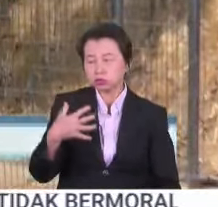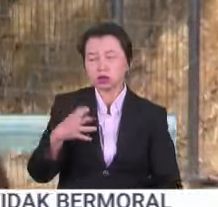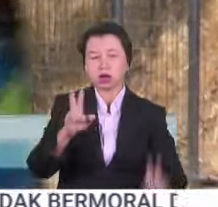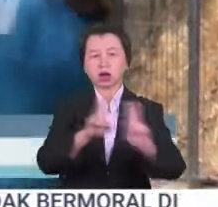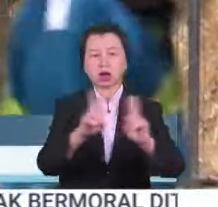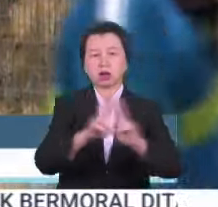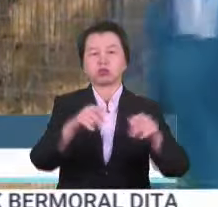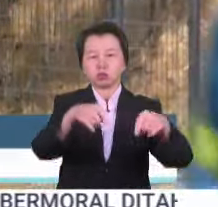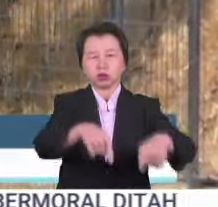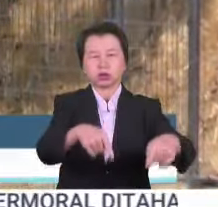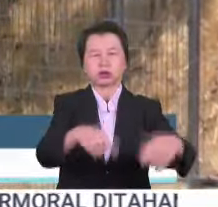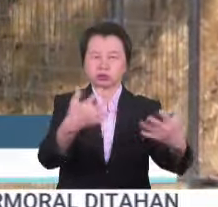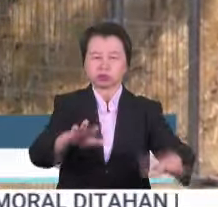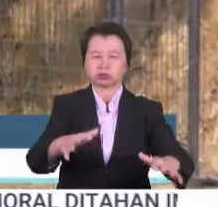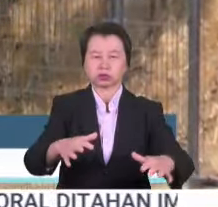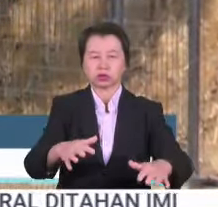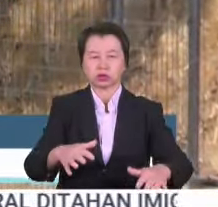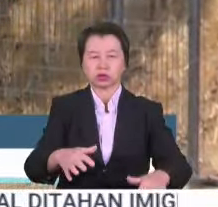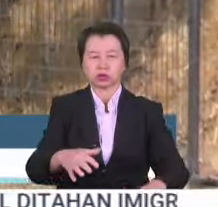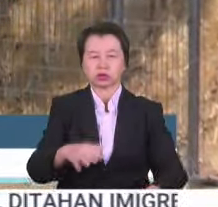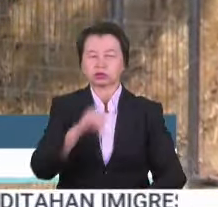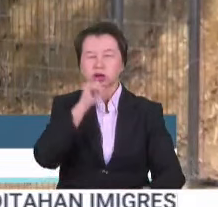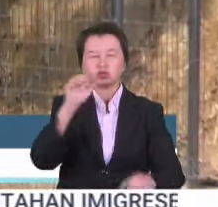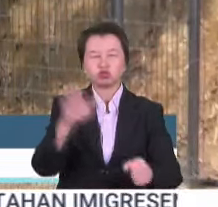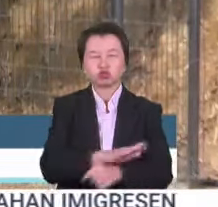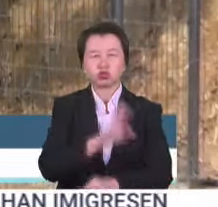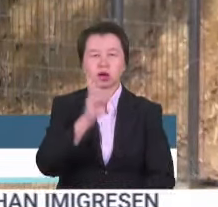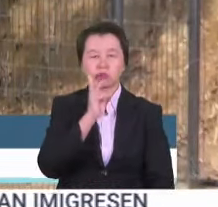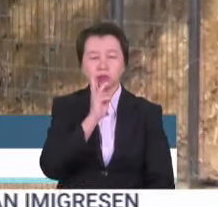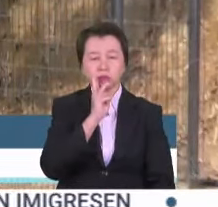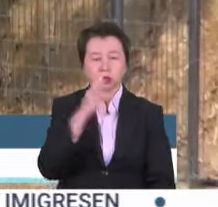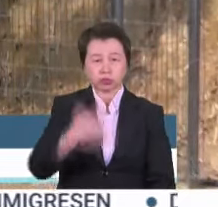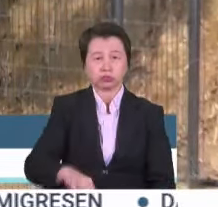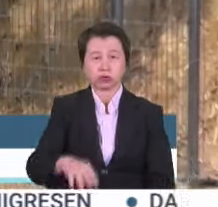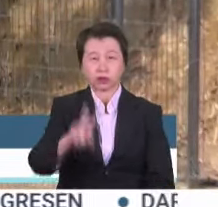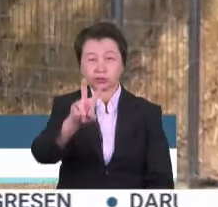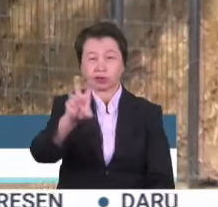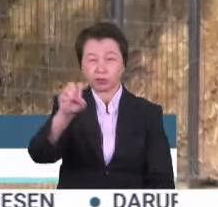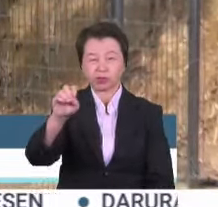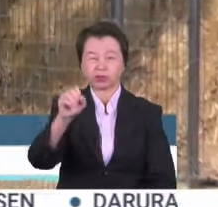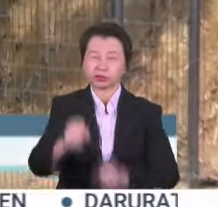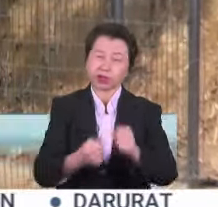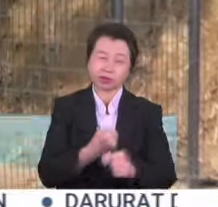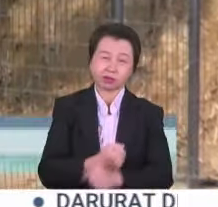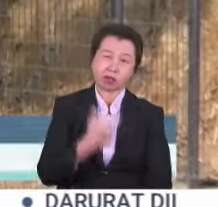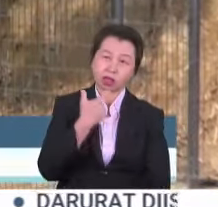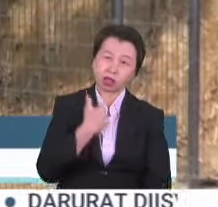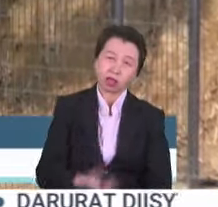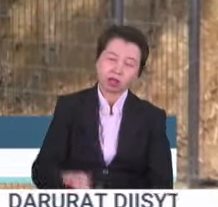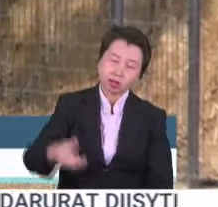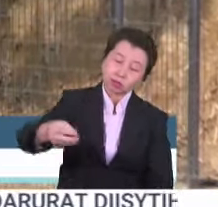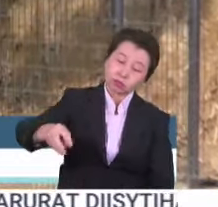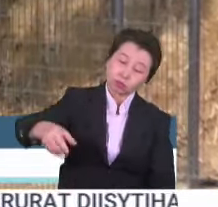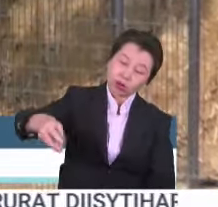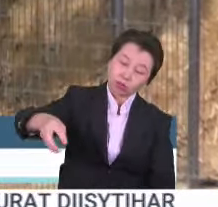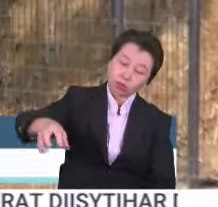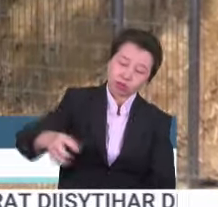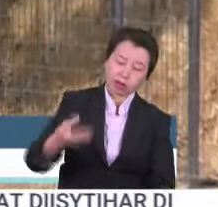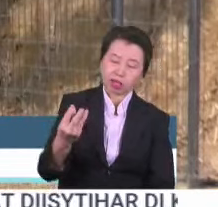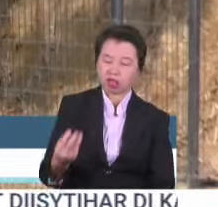Kampung ini telah mengalami kekurangan bekalan air sudah 20 tahun di mana tekanan tidak